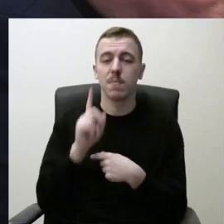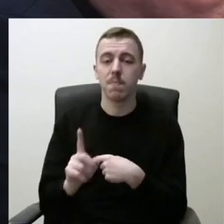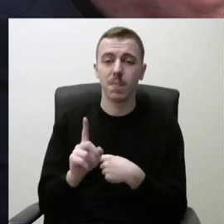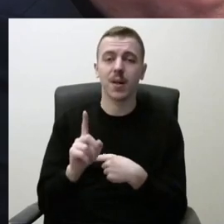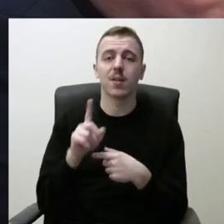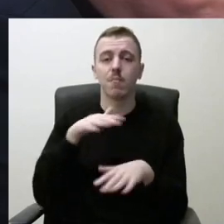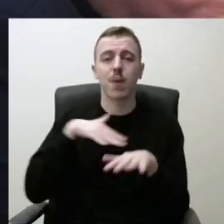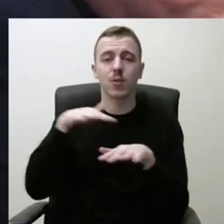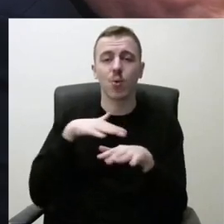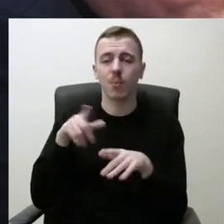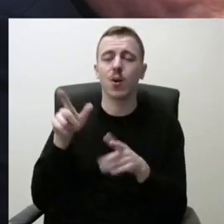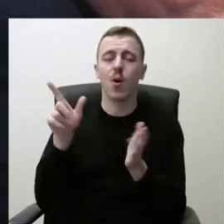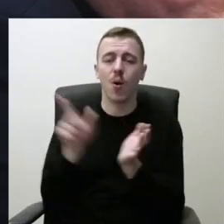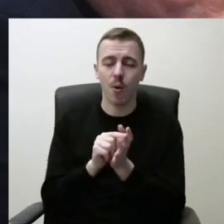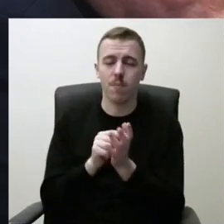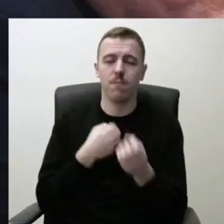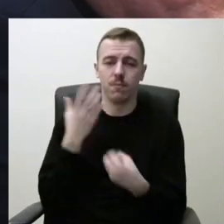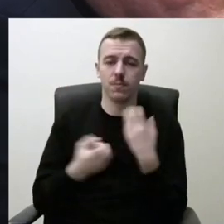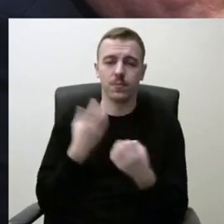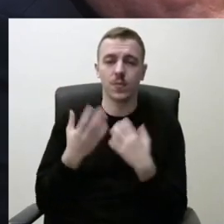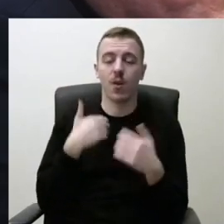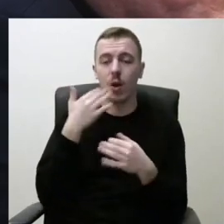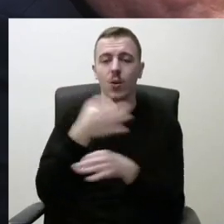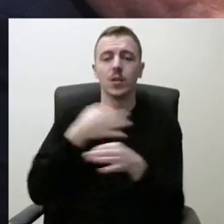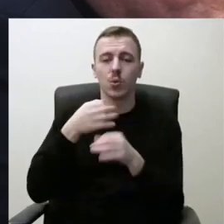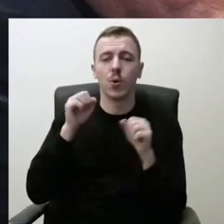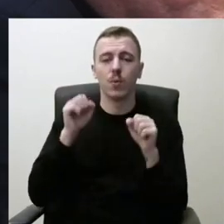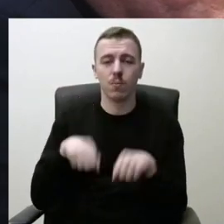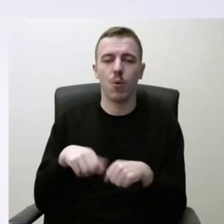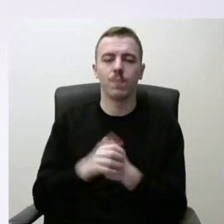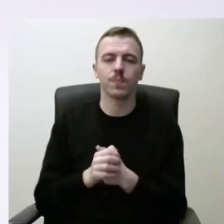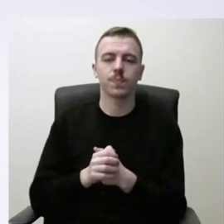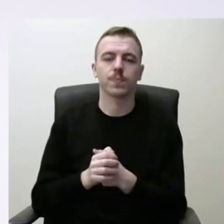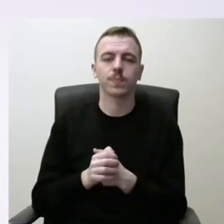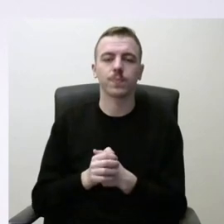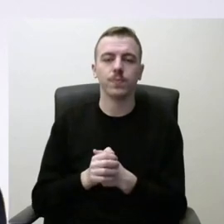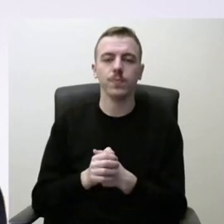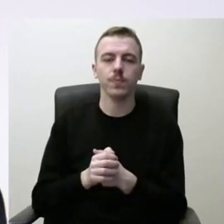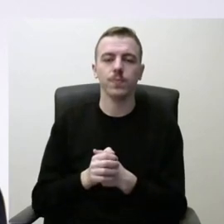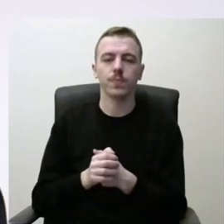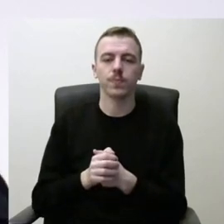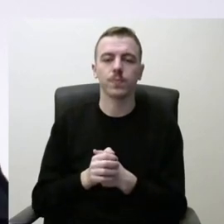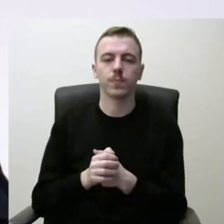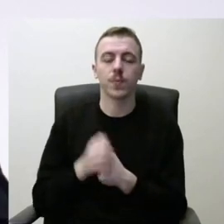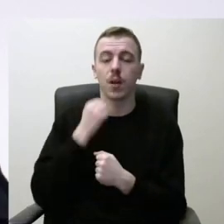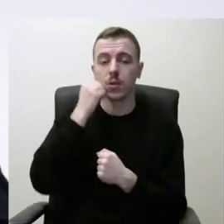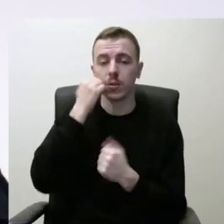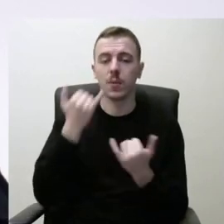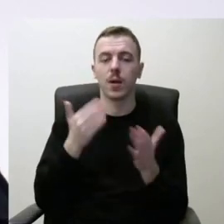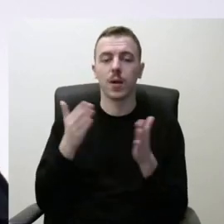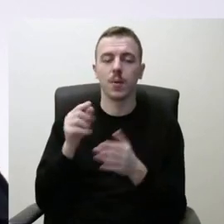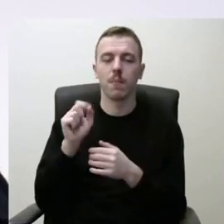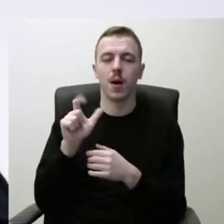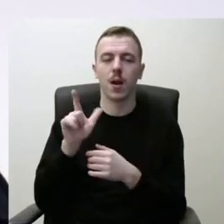bendruomenės išsirieks, galų gale pradės diskutuoti konstruktyviai. Ačiū. Prašau, gerbiamas